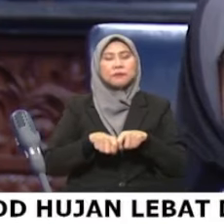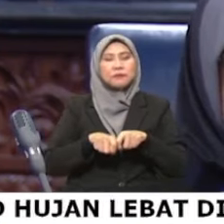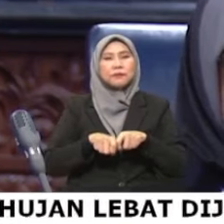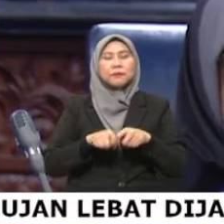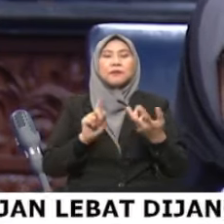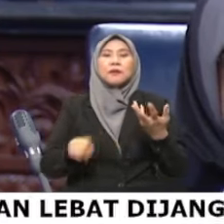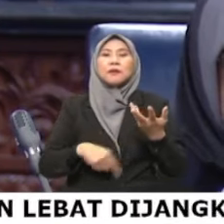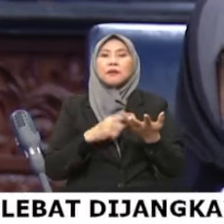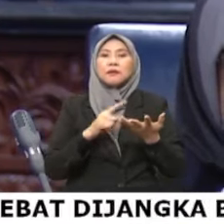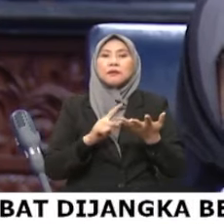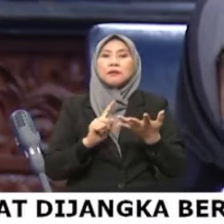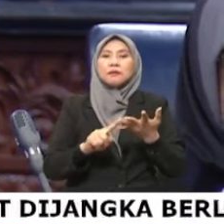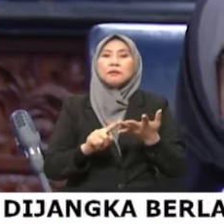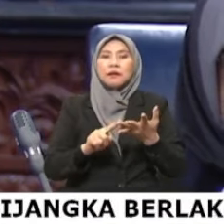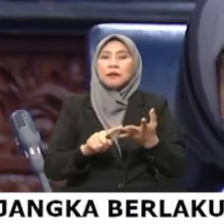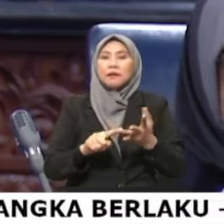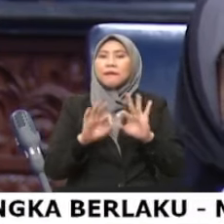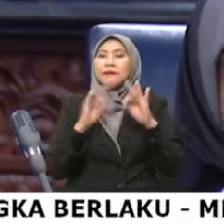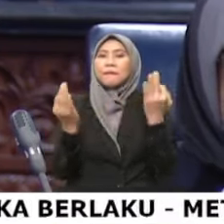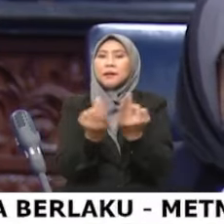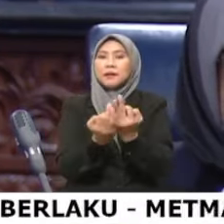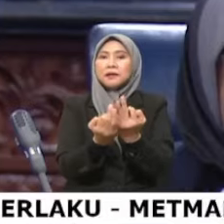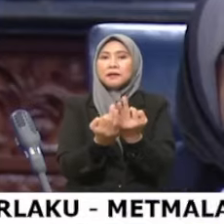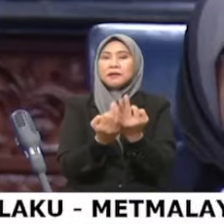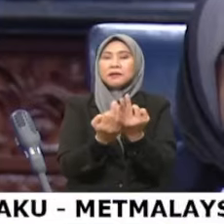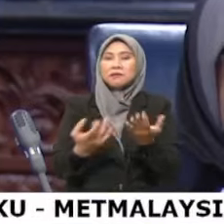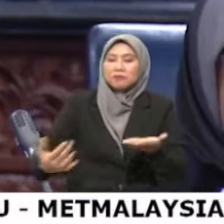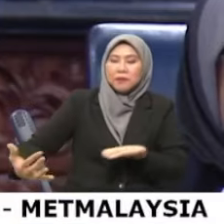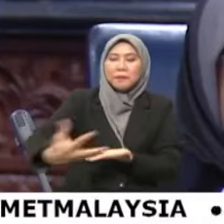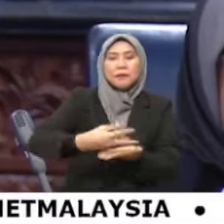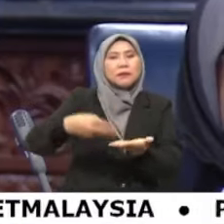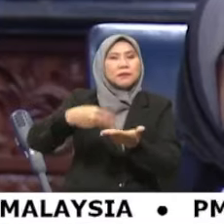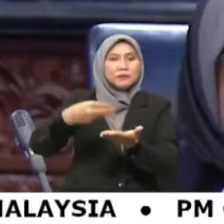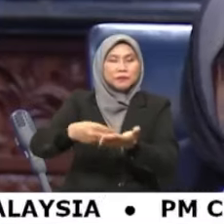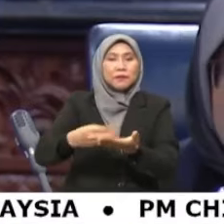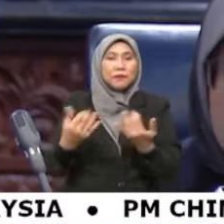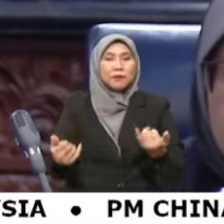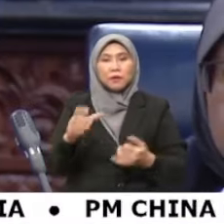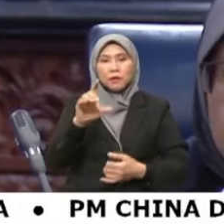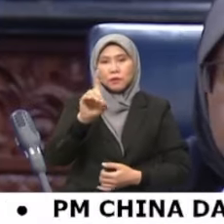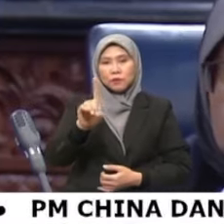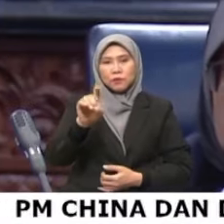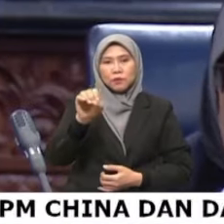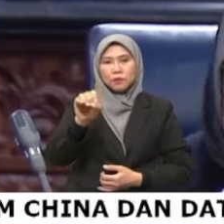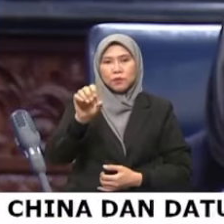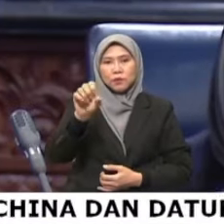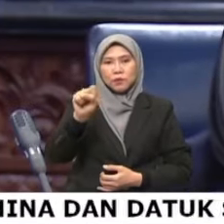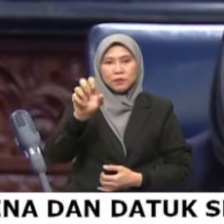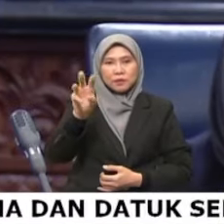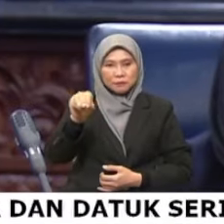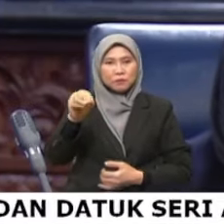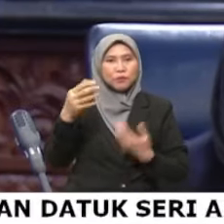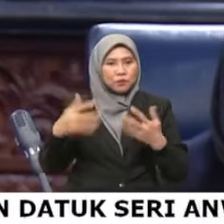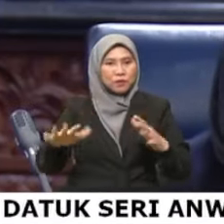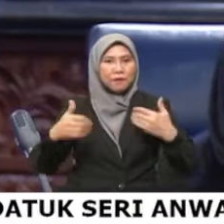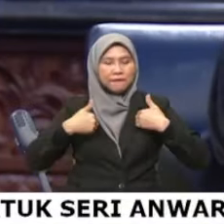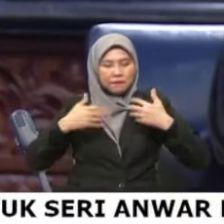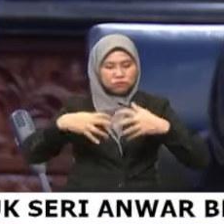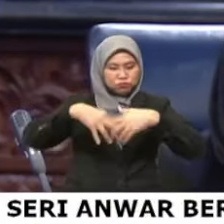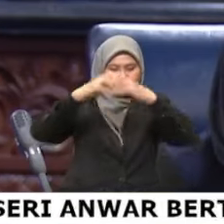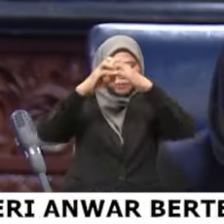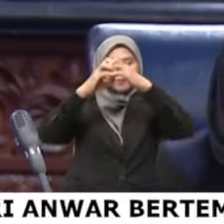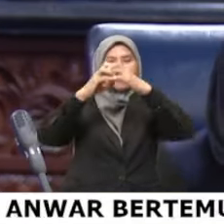Dan yang keempat, saiz isi rumah. DOSM juga telah membangunkan satu indikator kos sara hidup